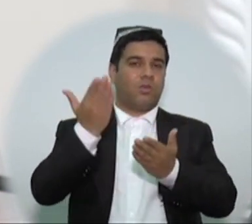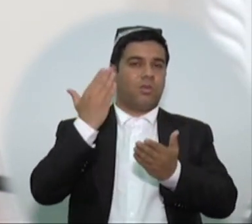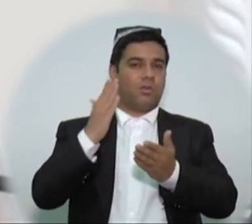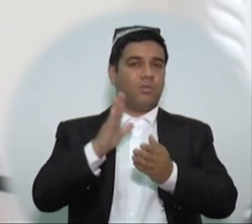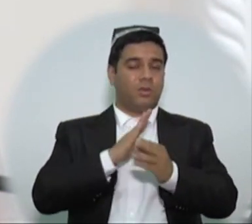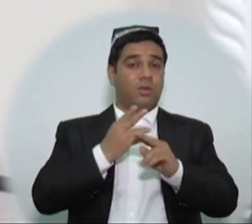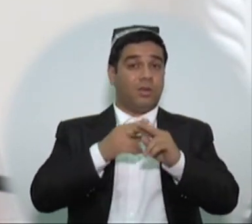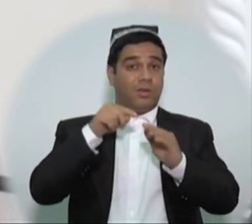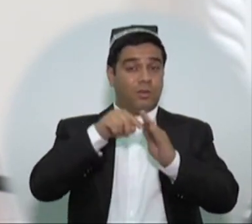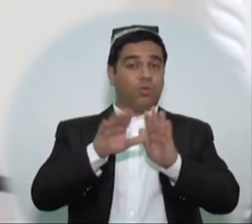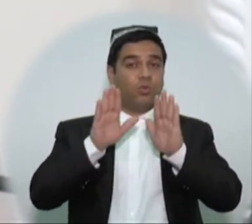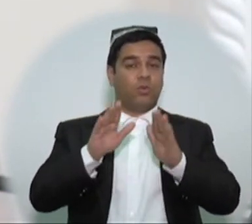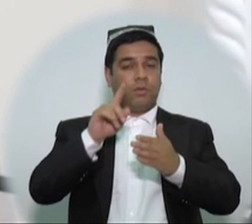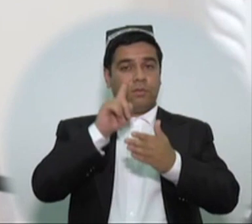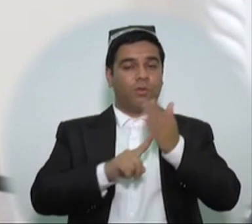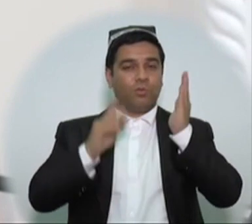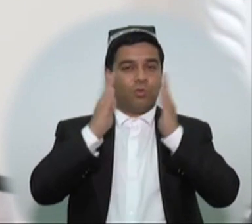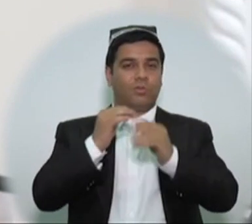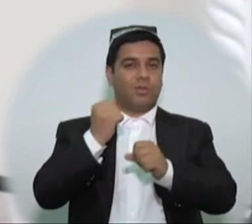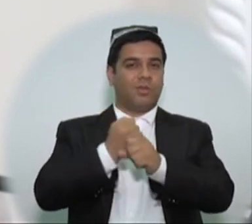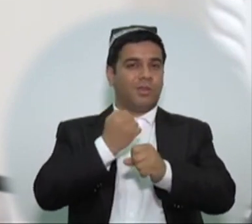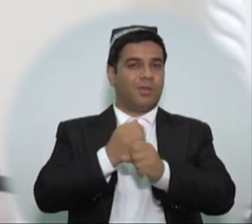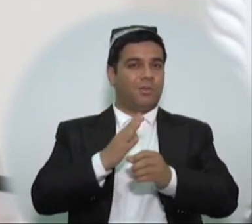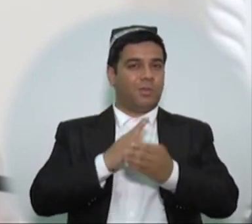Müslüman alamı şunu yolga koydu.